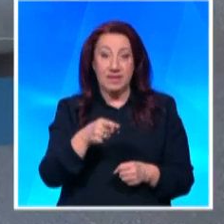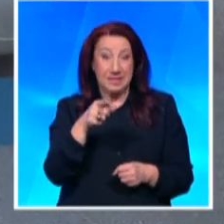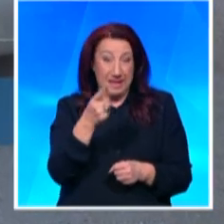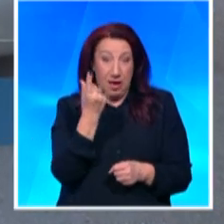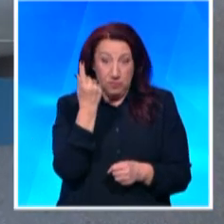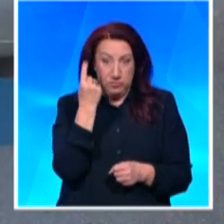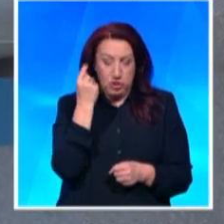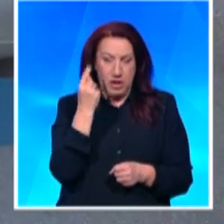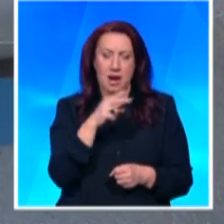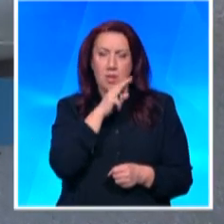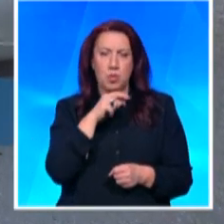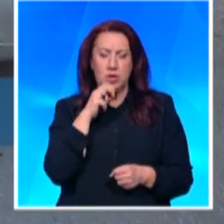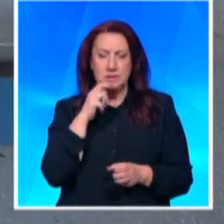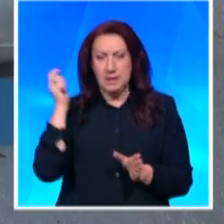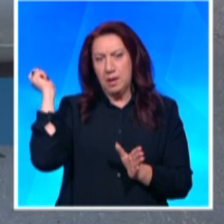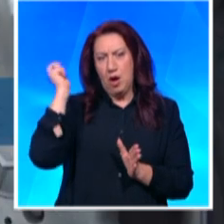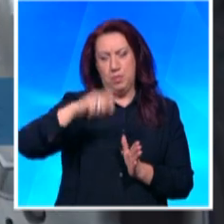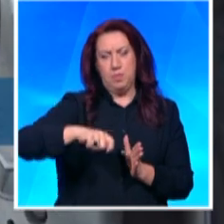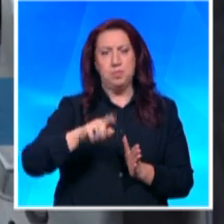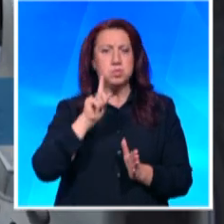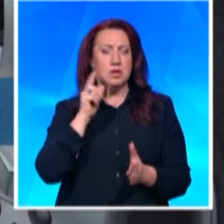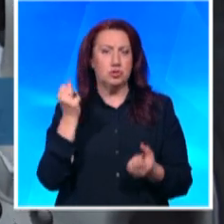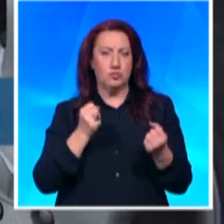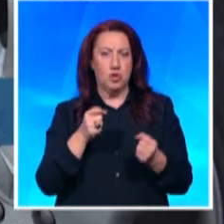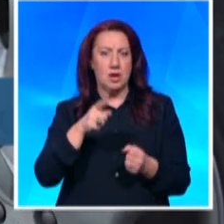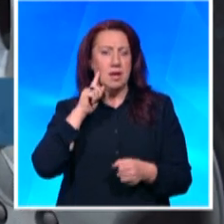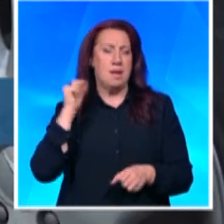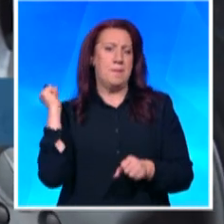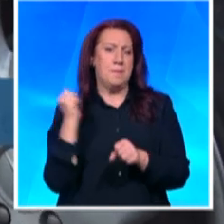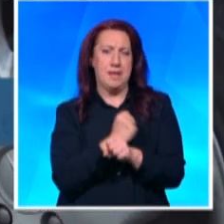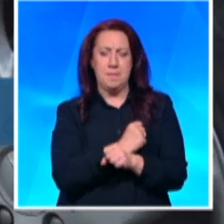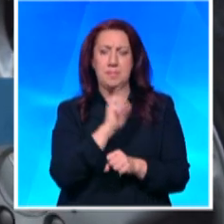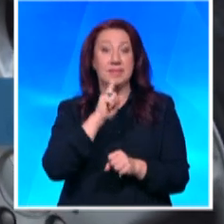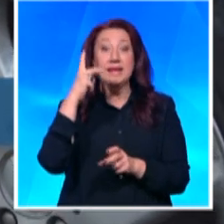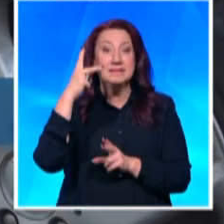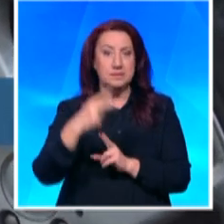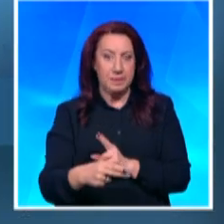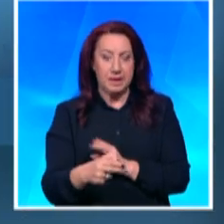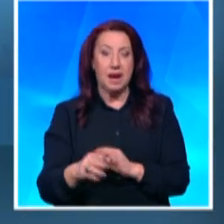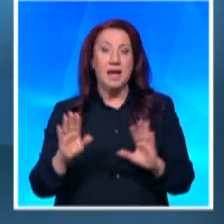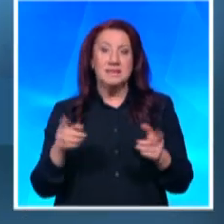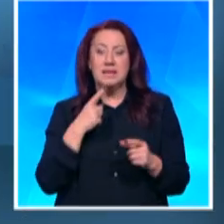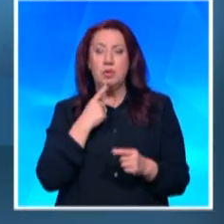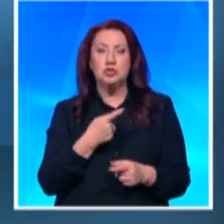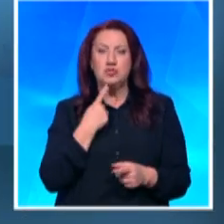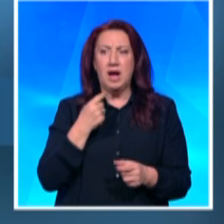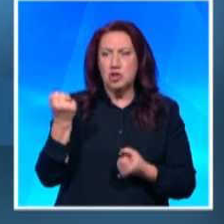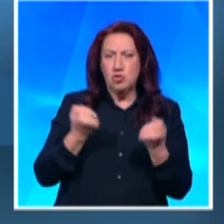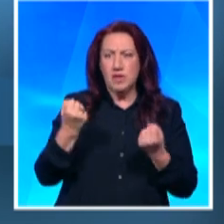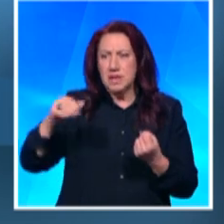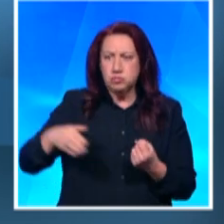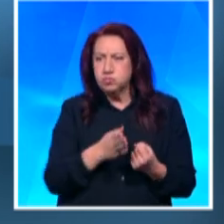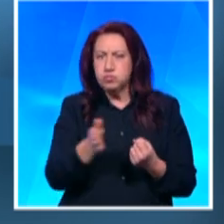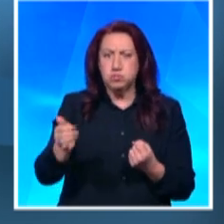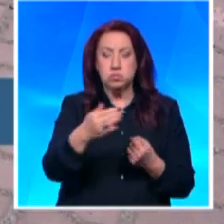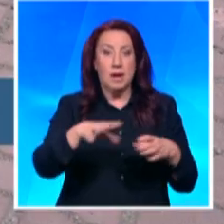вчера, когато полицейски патрул опитва да спре шофьор. Той не се подчинява на стоп-палка и започва рисково шофиране през града.